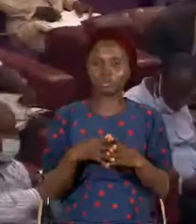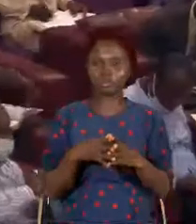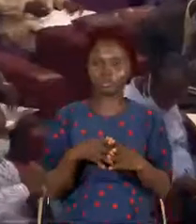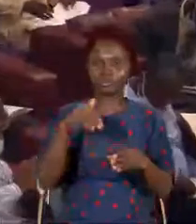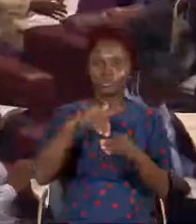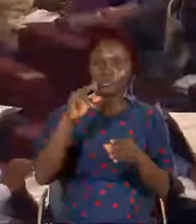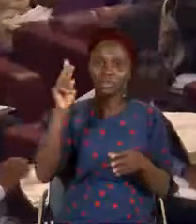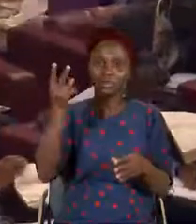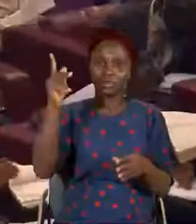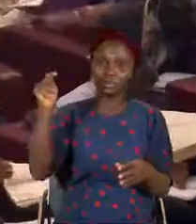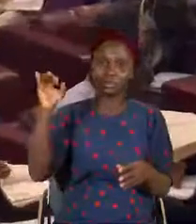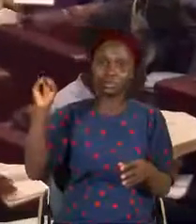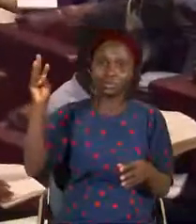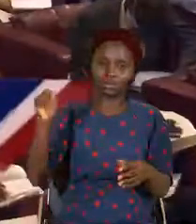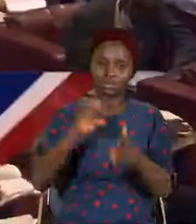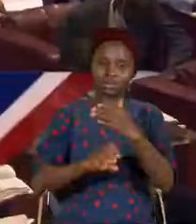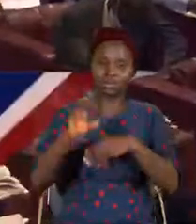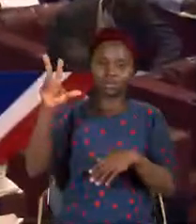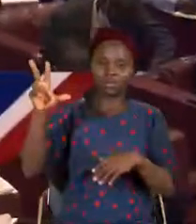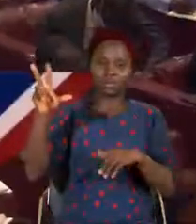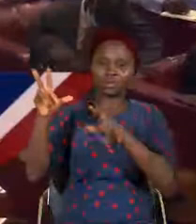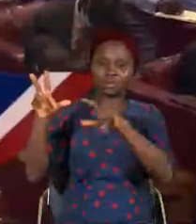3. 2 Timothée 3.